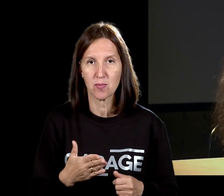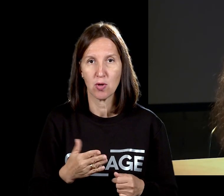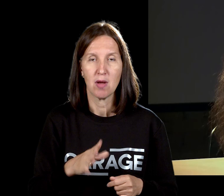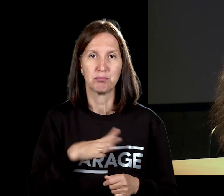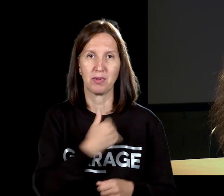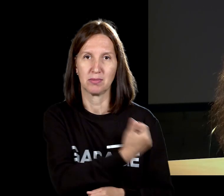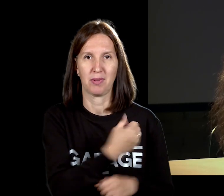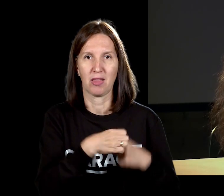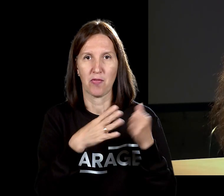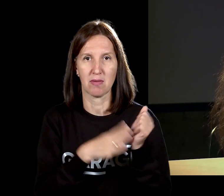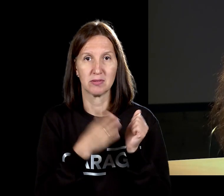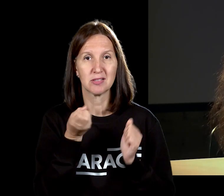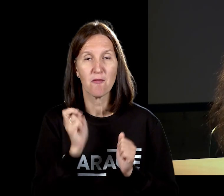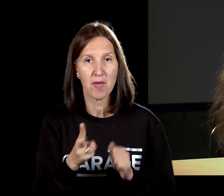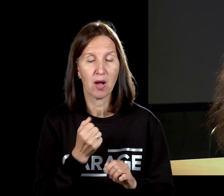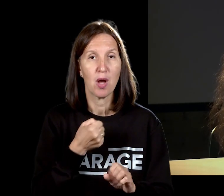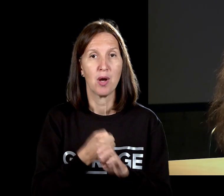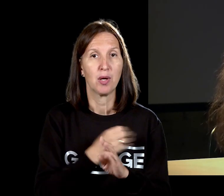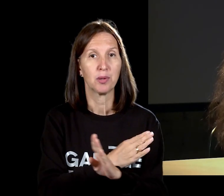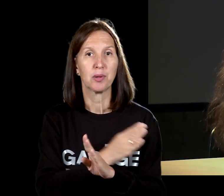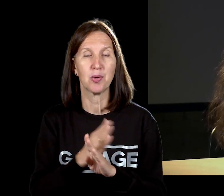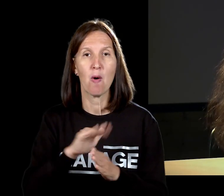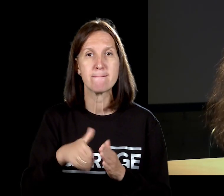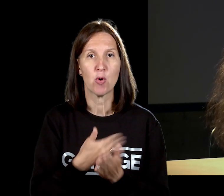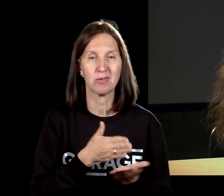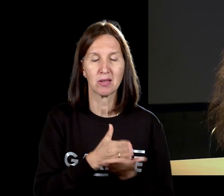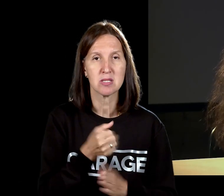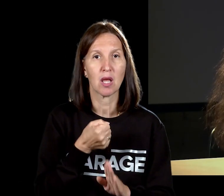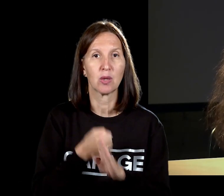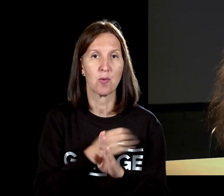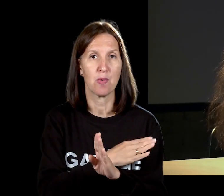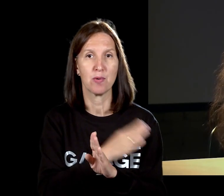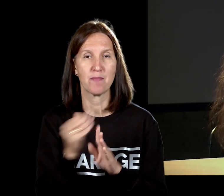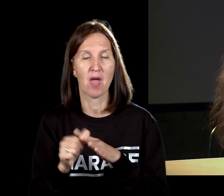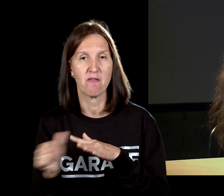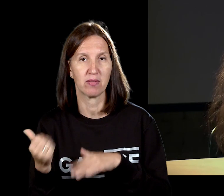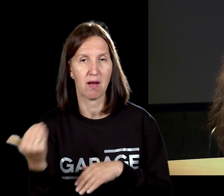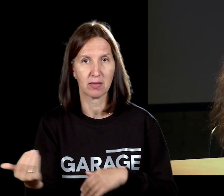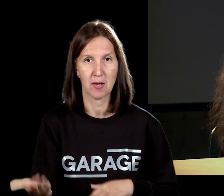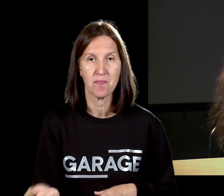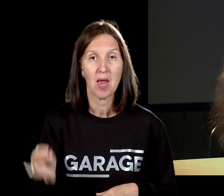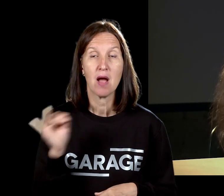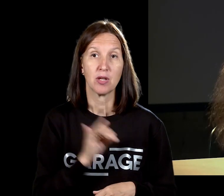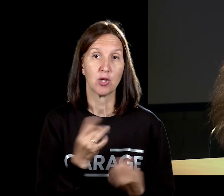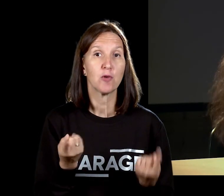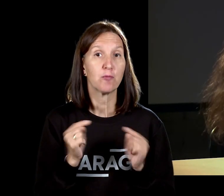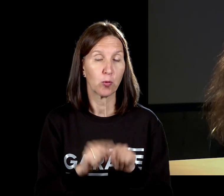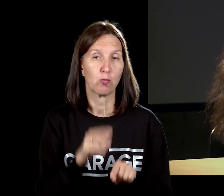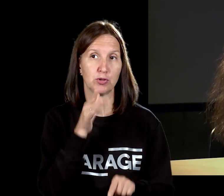там в XIX веке, к фигуративности до модернистской, до авангардной, к иллюзионистской. Но при этом наряду с